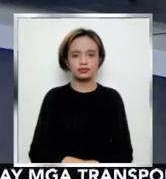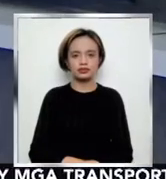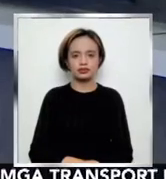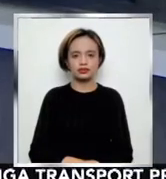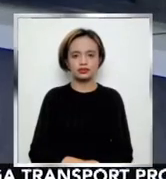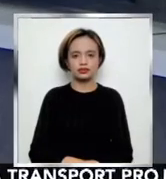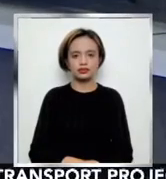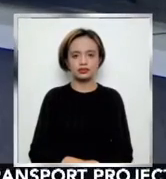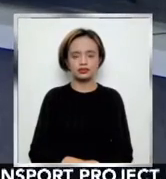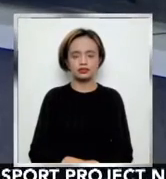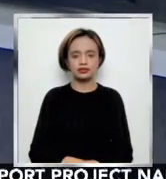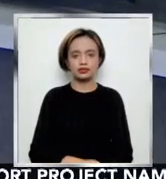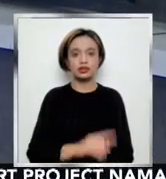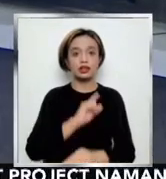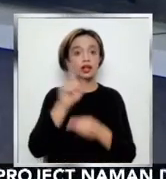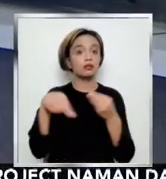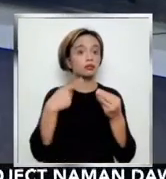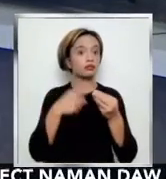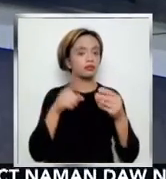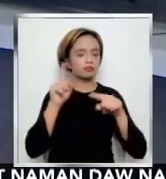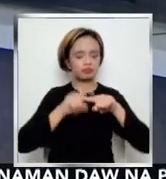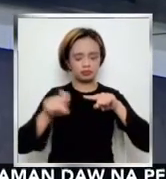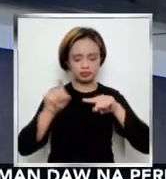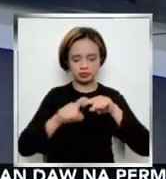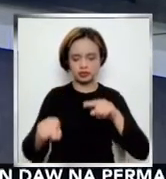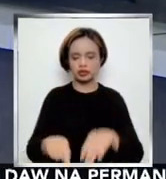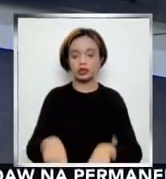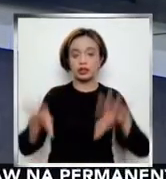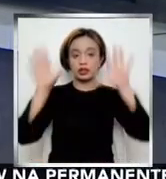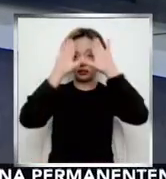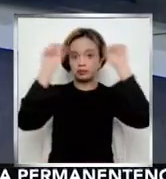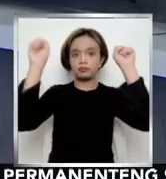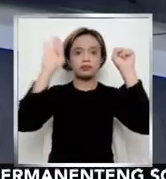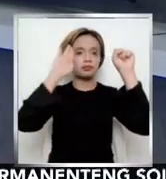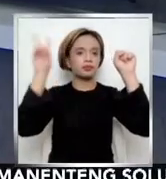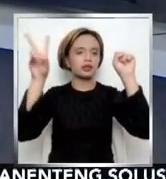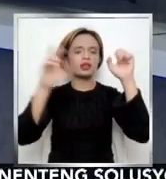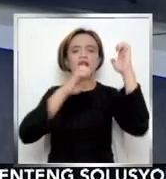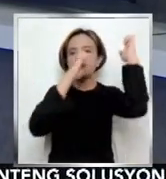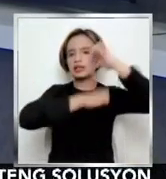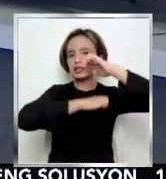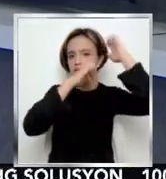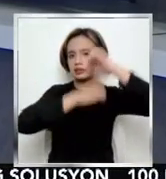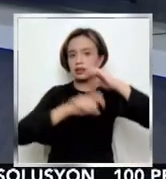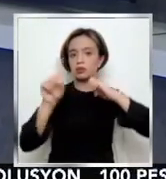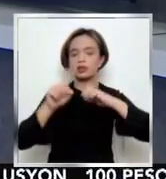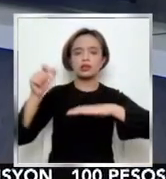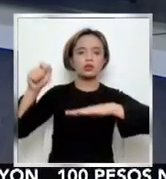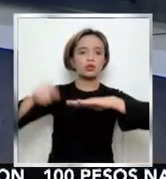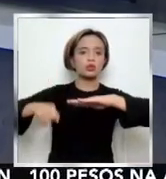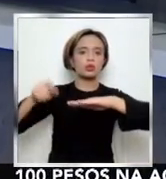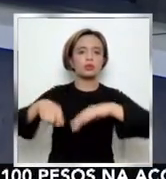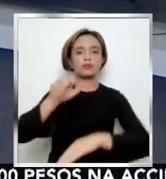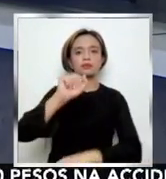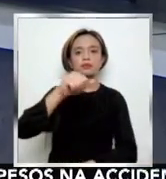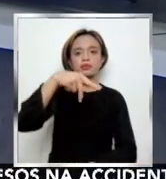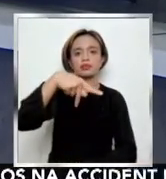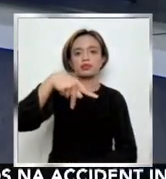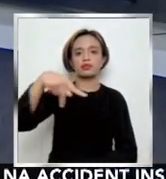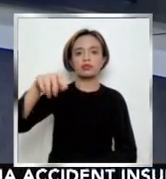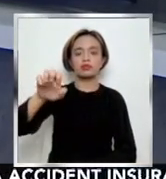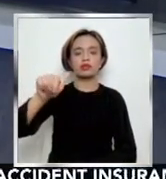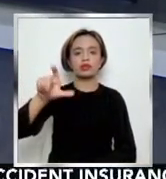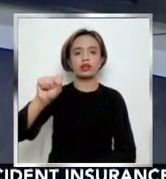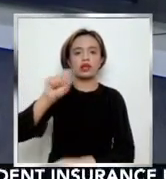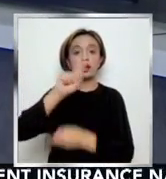Tungkol po sa kuryente, umaasa si Pangulong Bongbong Marcos na irereconsidera ng Court of Appeals ang inilabas nitong Temporary Restraining